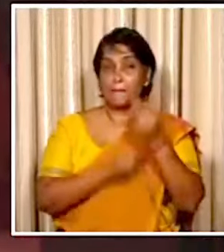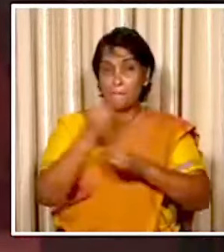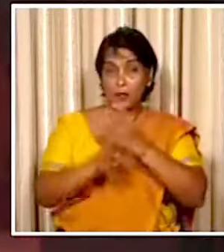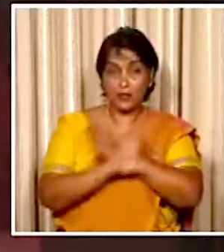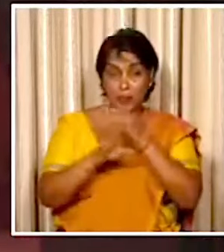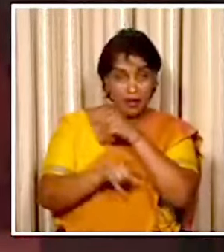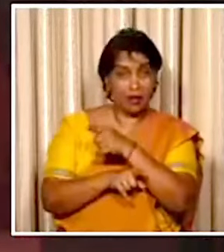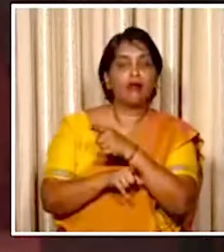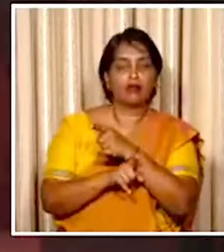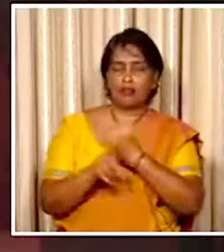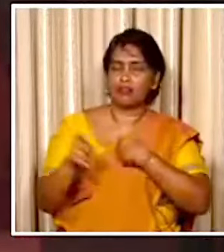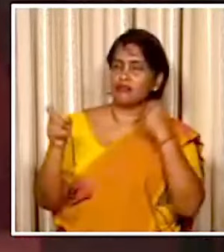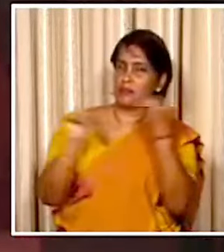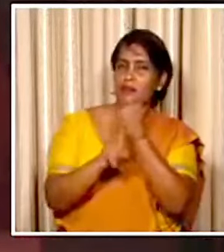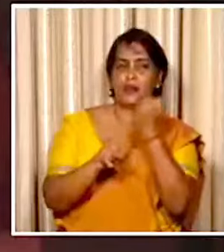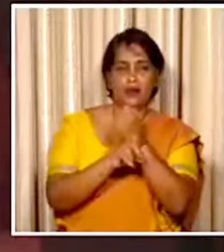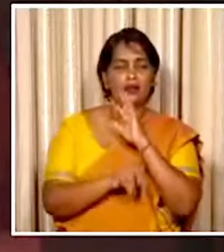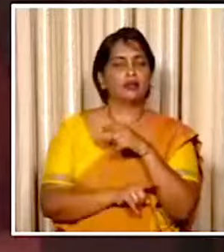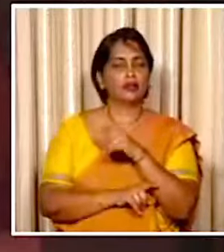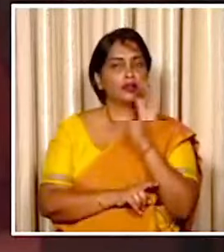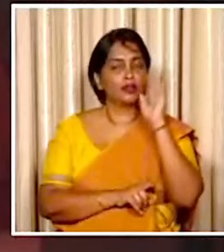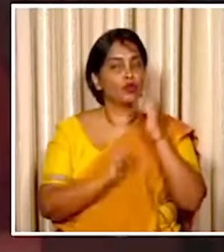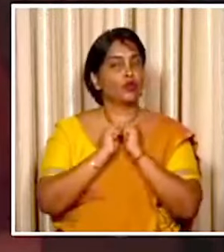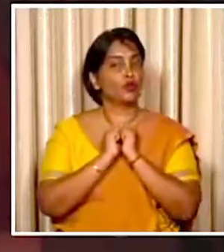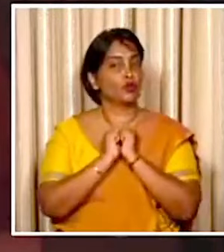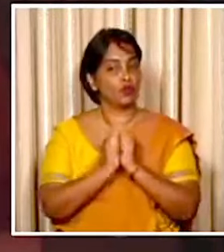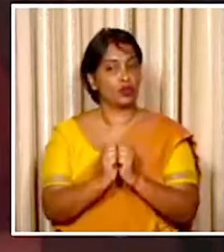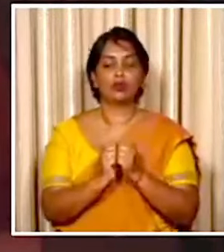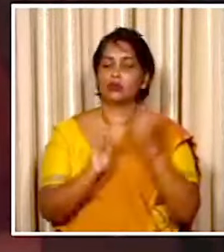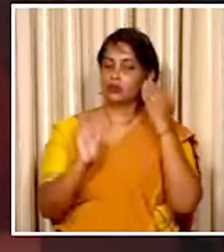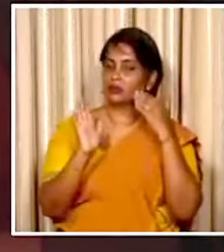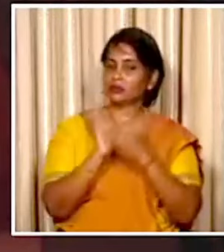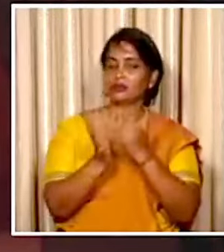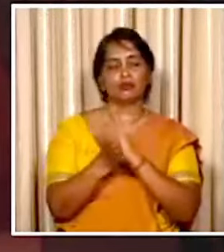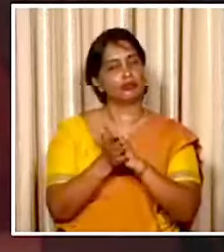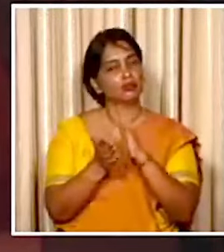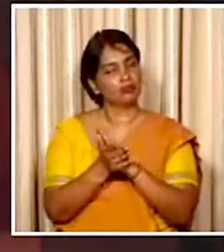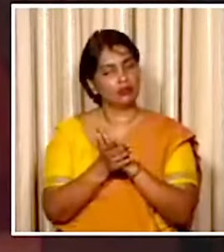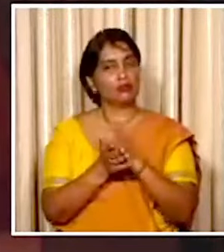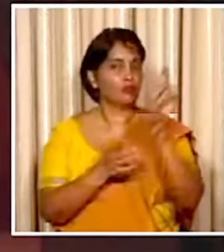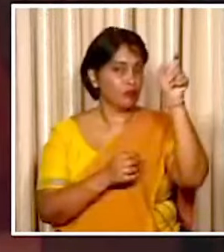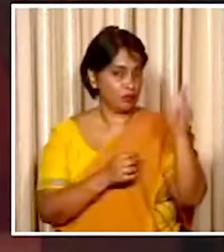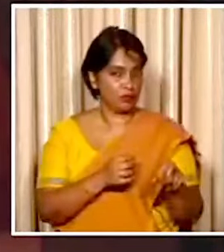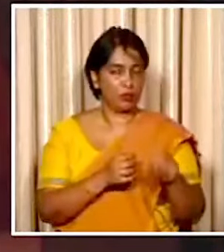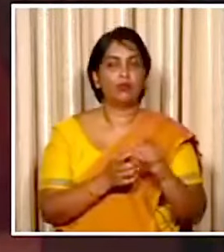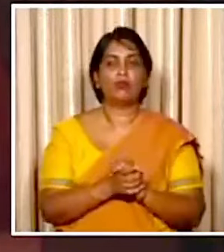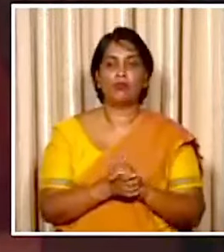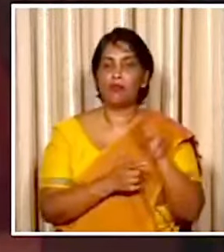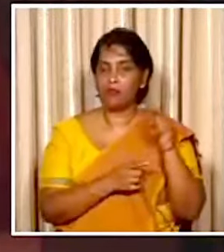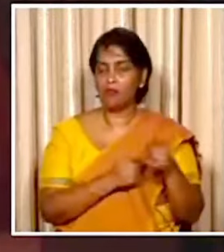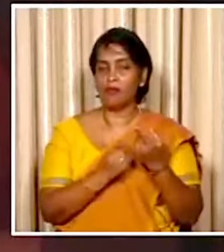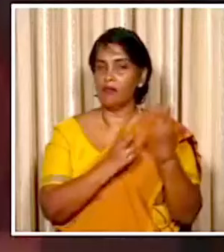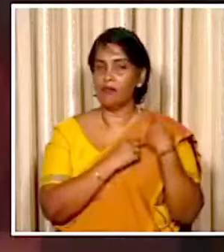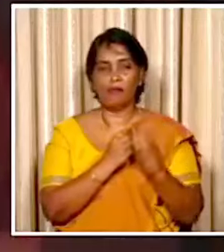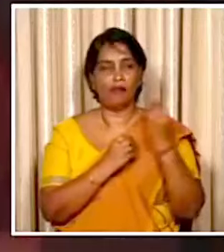එක්ක විශේෂයෙන්ම වෘත්තිය වෙනුවෙන් ලොකු කැපකිරීමක් කරපු පුද්ගලෙක් ඒකට මේක බාර දීලා